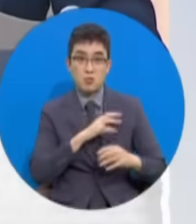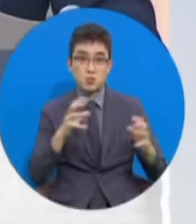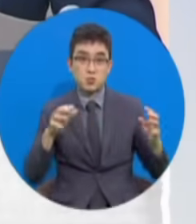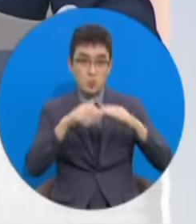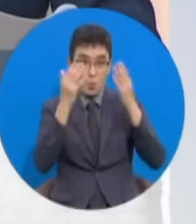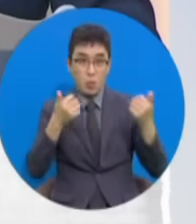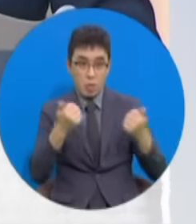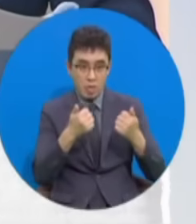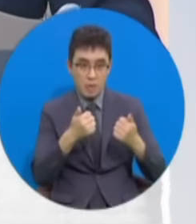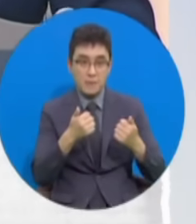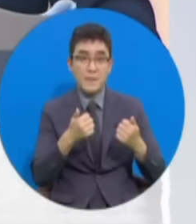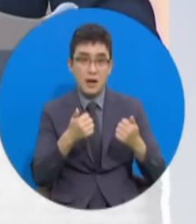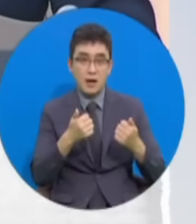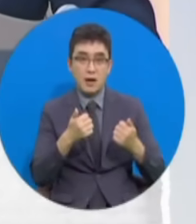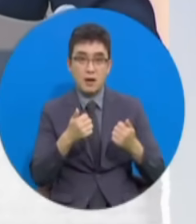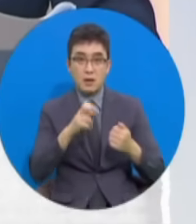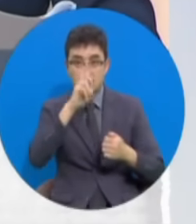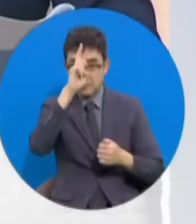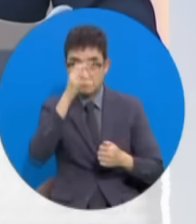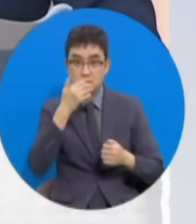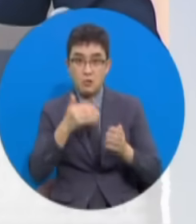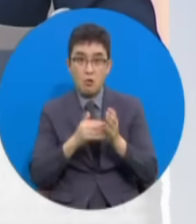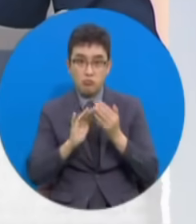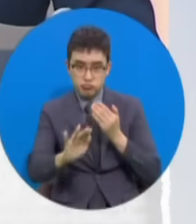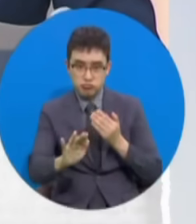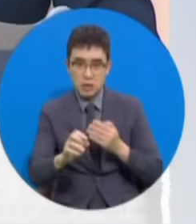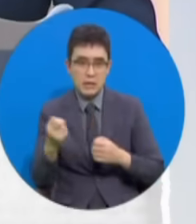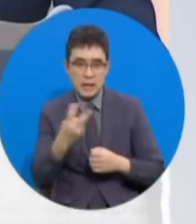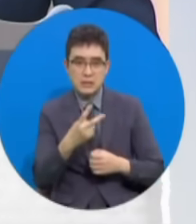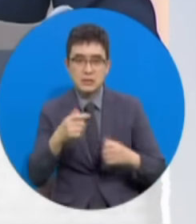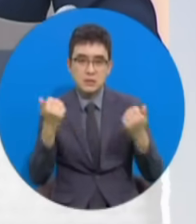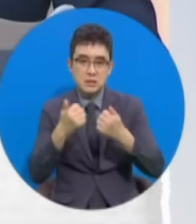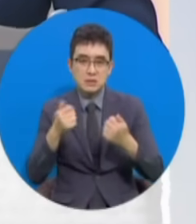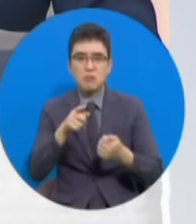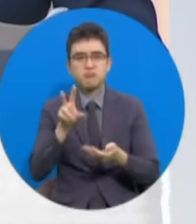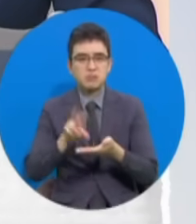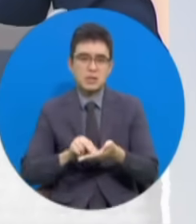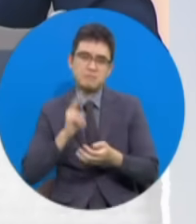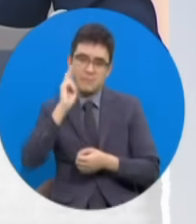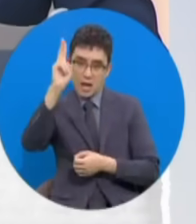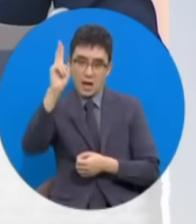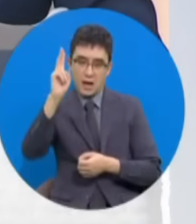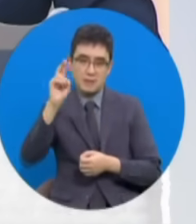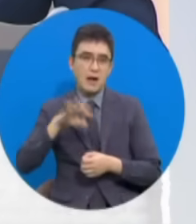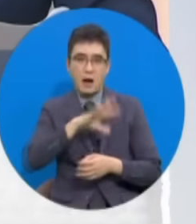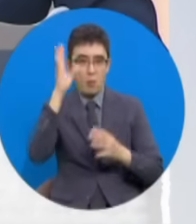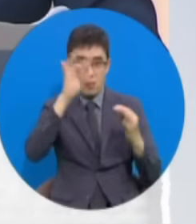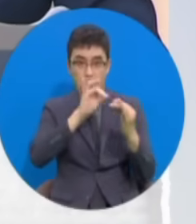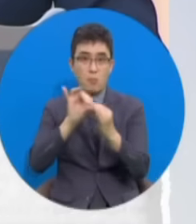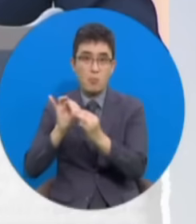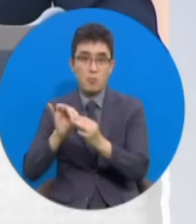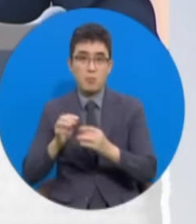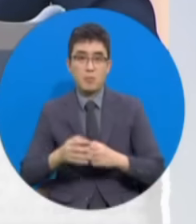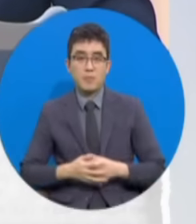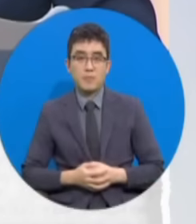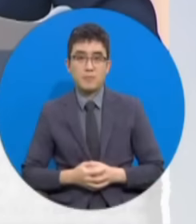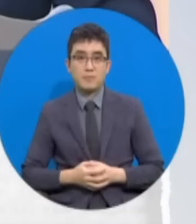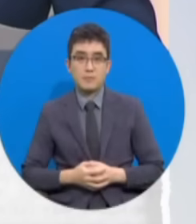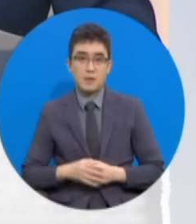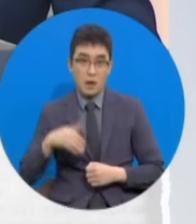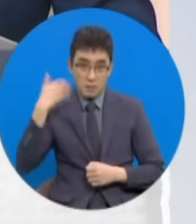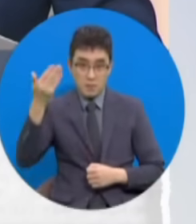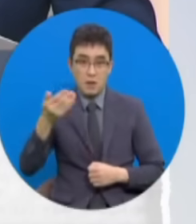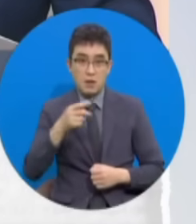다시 와서라도 논의를 할 정도로 우리가 이 문제는 심각하게 봐야 된다라는 내용도 네. 있었고요. 여기서 추가적으로 의청을